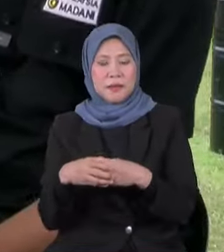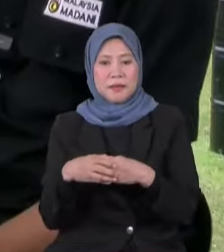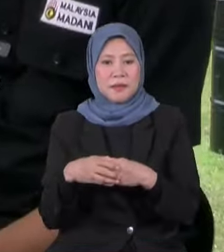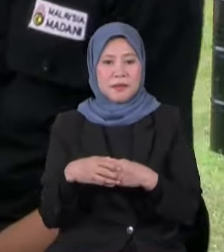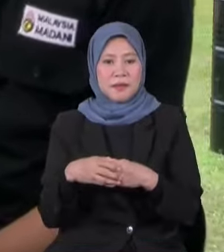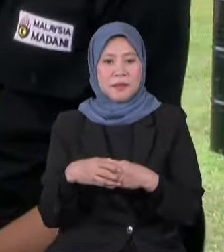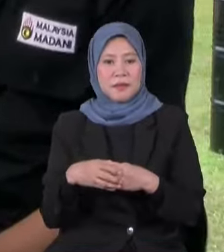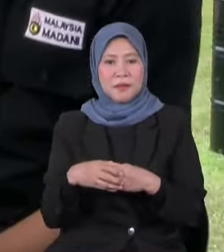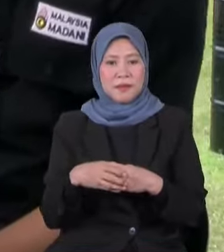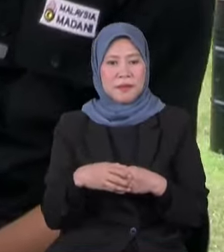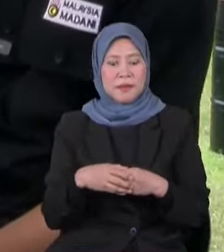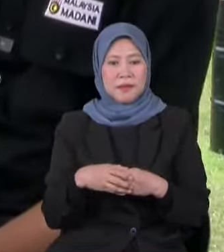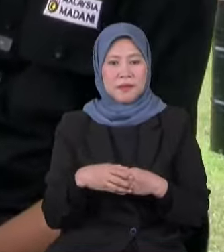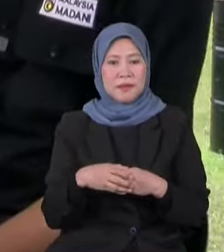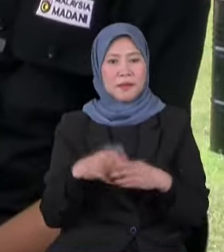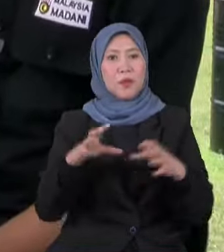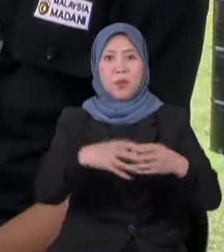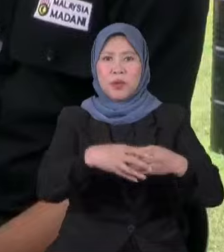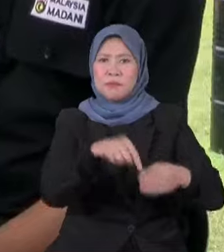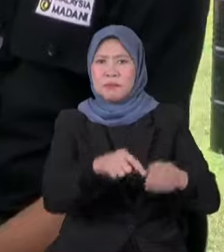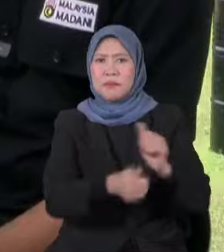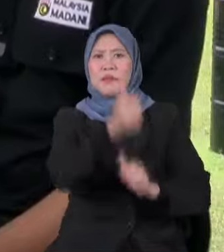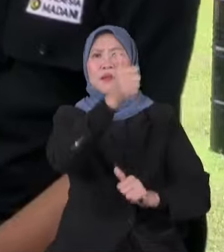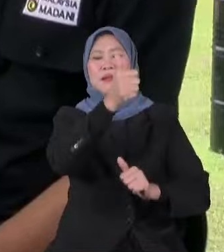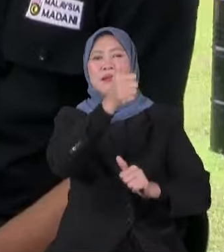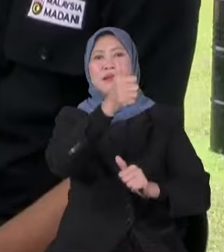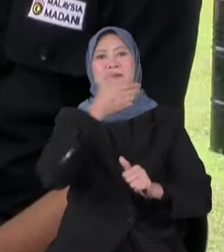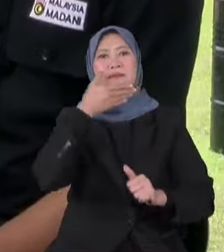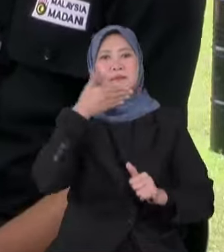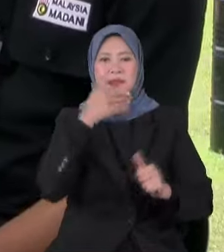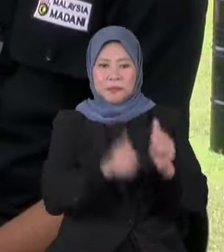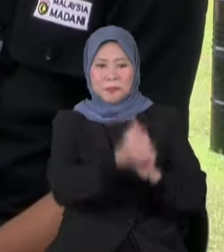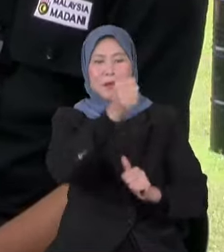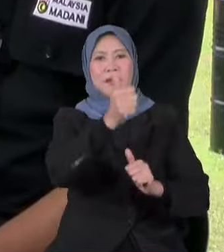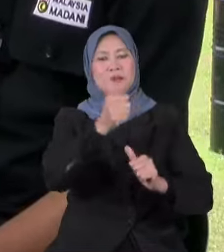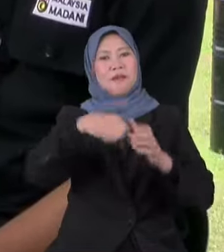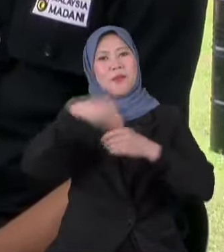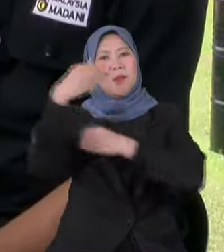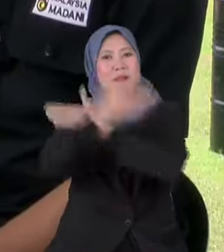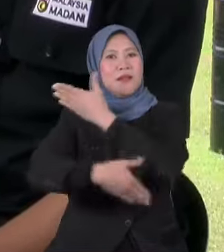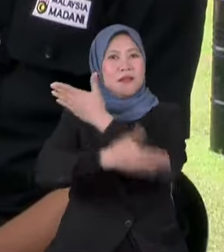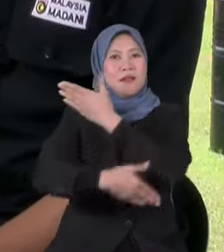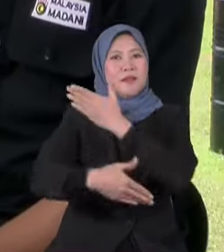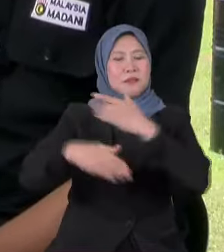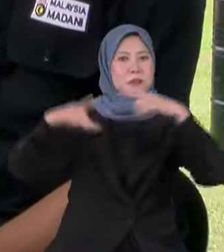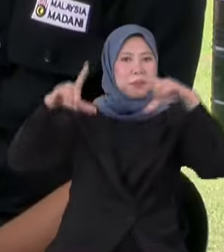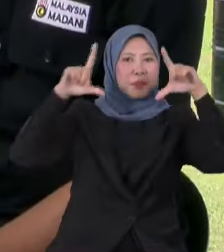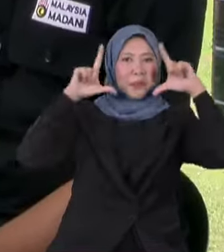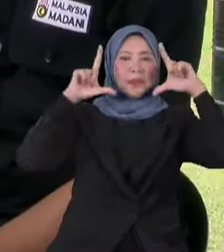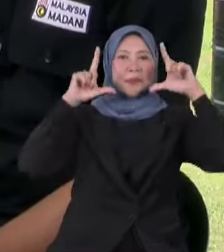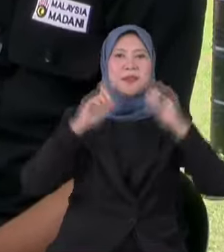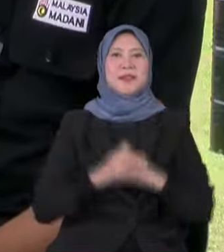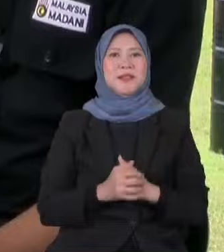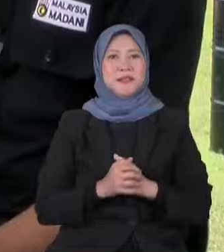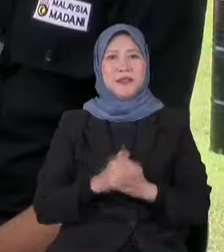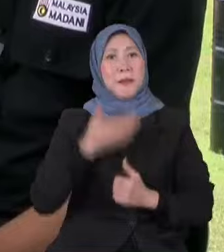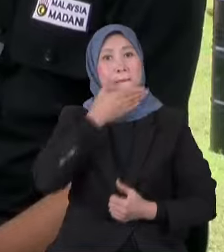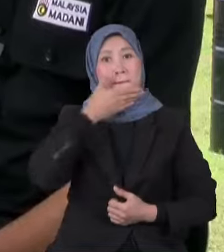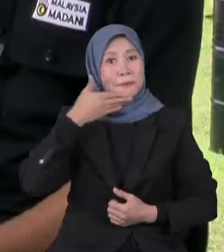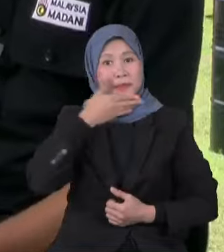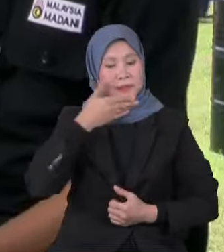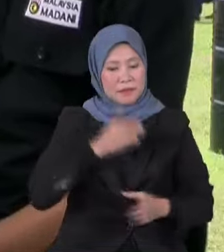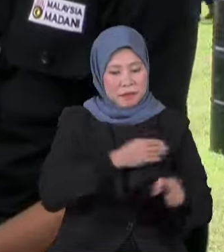betul. Memenangi acara pertandingan, ya, berprestij di luar negara. Yang tu kita nampak maknanya belia ini semua